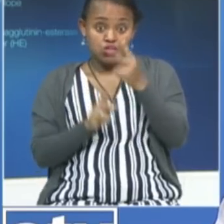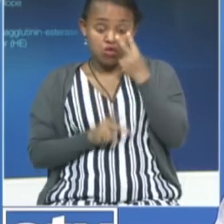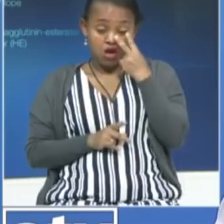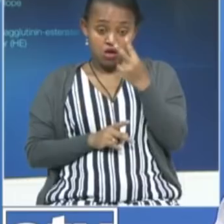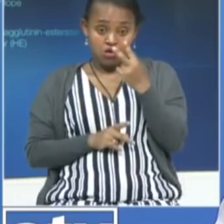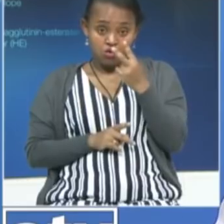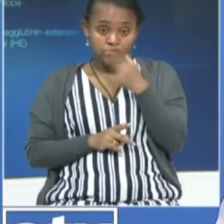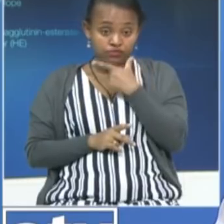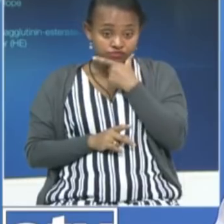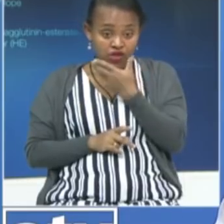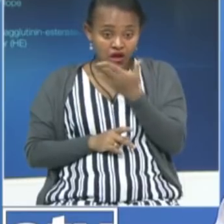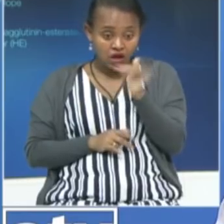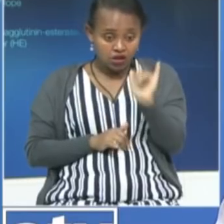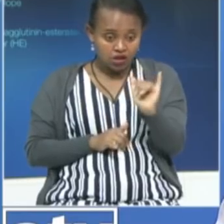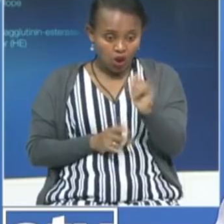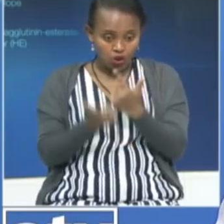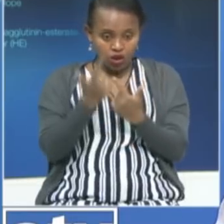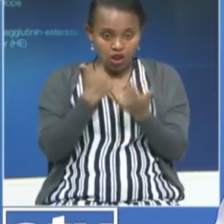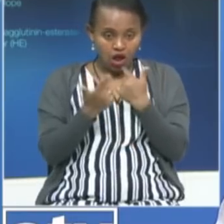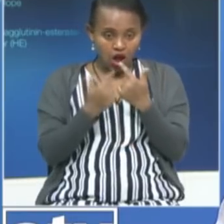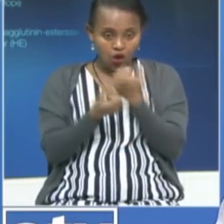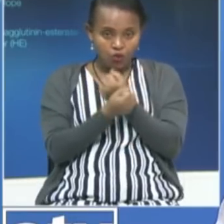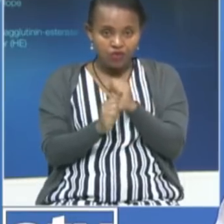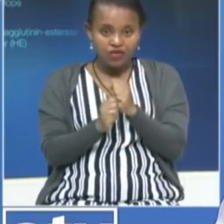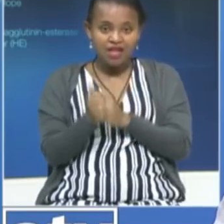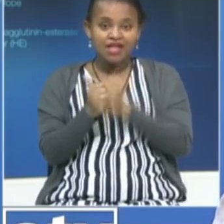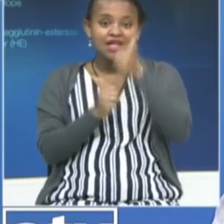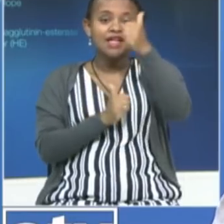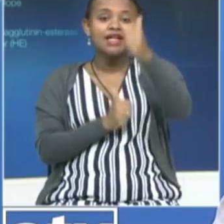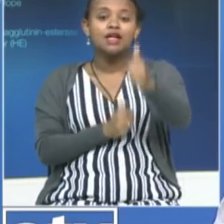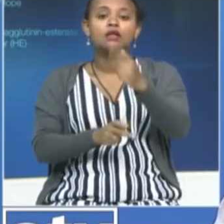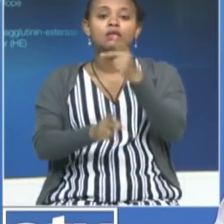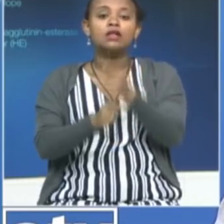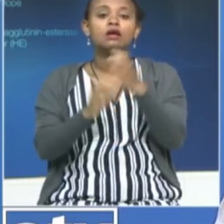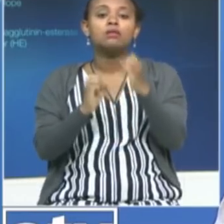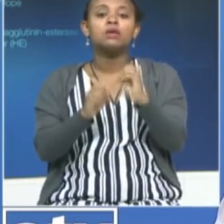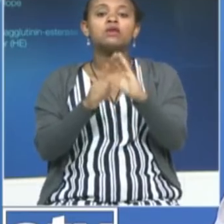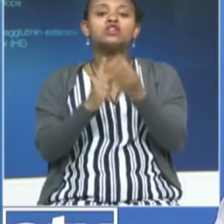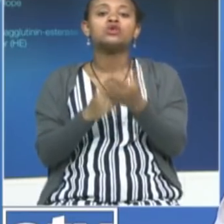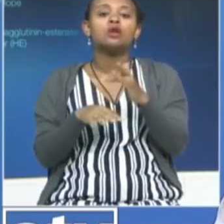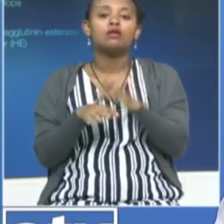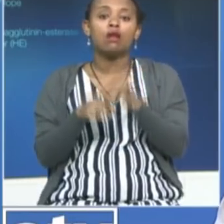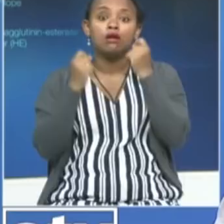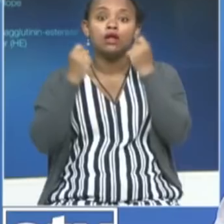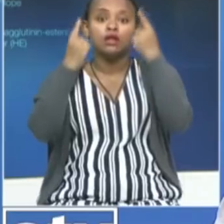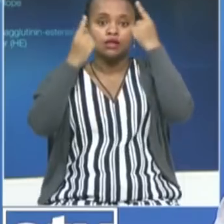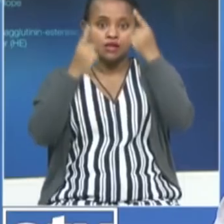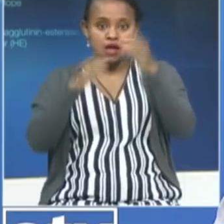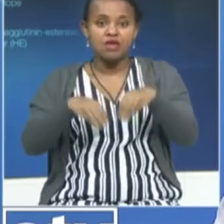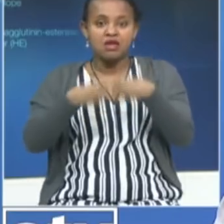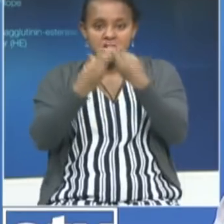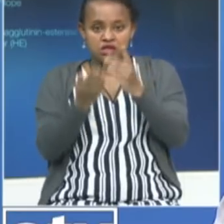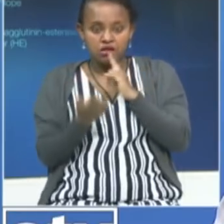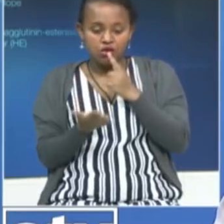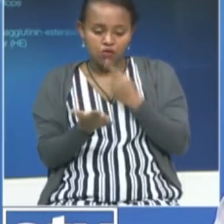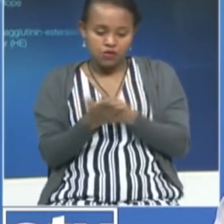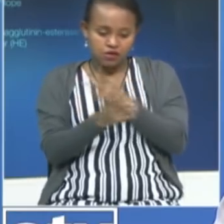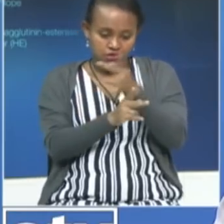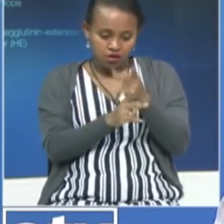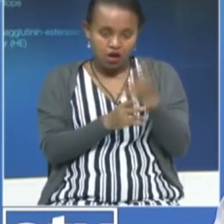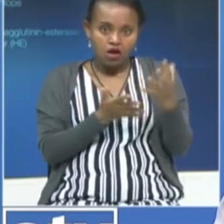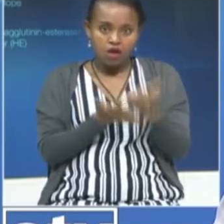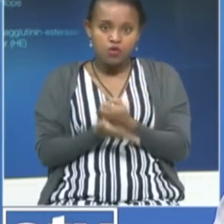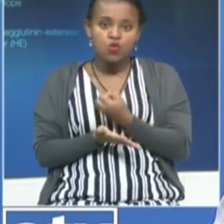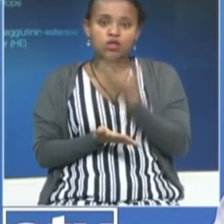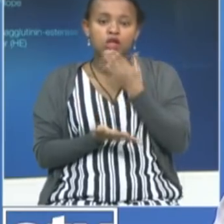ነገር እዛው ተነጋግሮ መፍታት፣ ርቀትን መጠበቅ በሚያስችል ሁኔታ ላይ ግንዛቤ እንግዲህ እየሰጠን ነው። በዚህ ጥንቃቄ ቢወሰድ